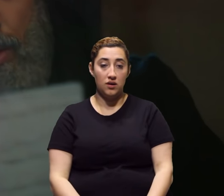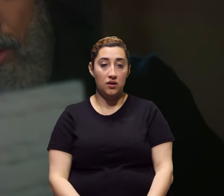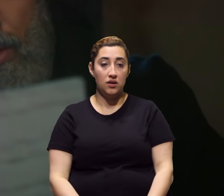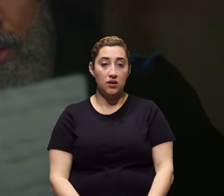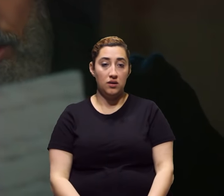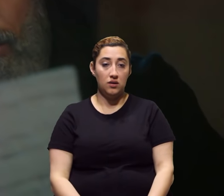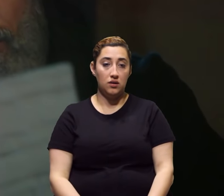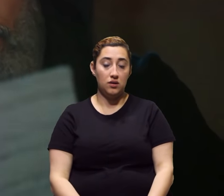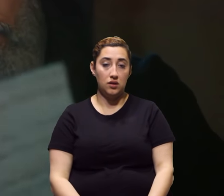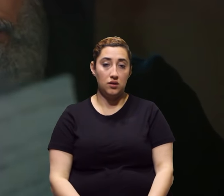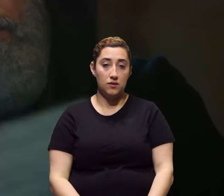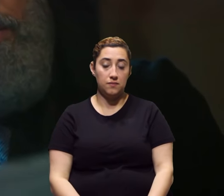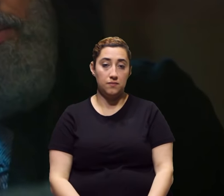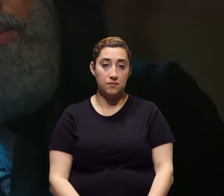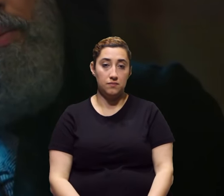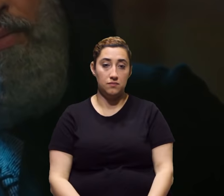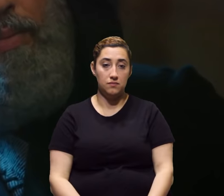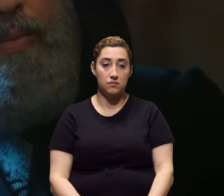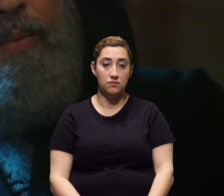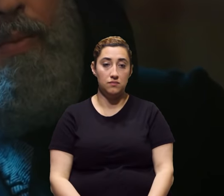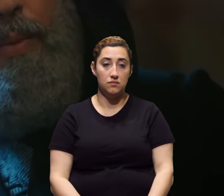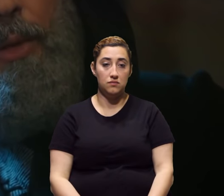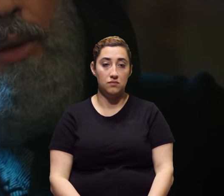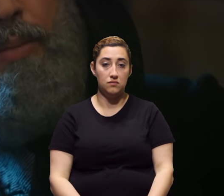Kasım suratı 5 karış indirdi mektubu.